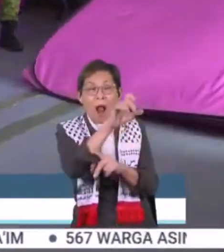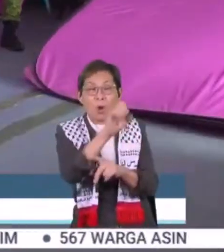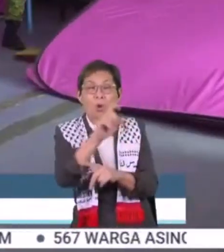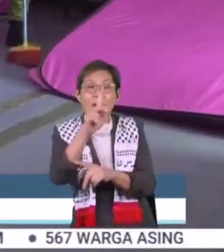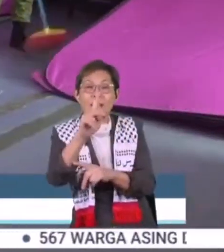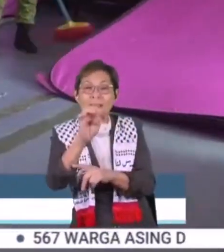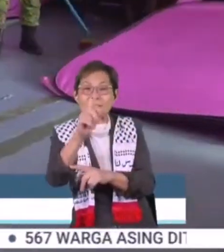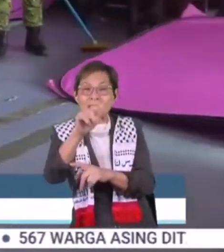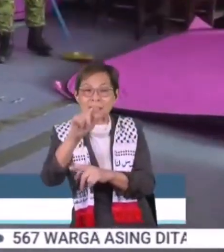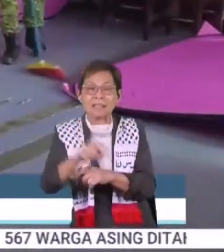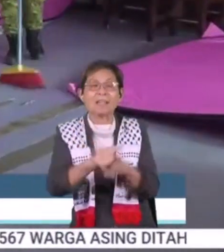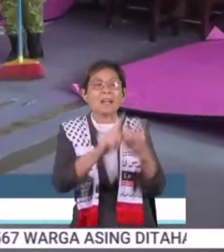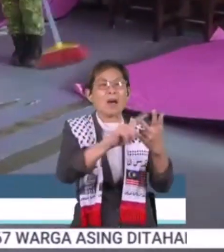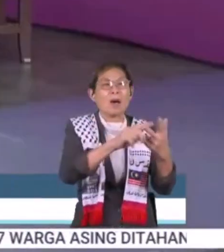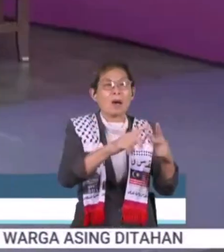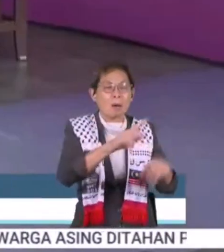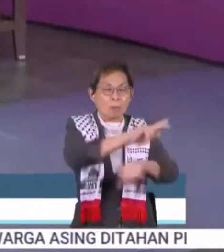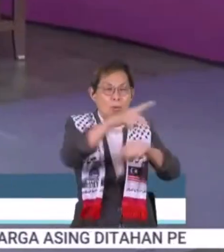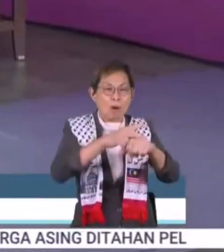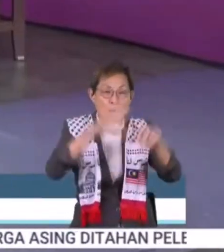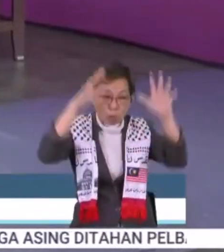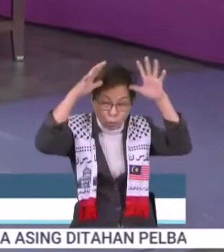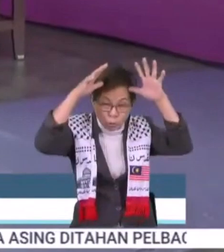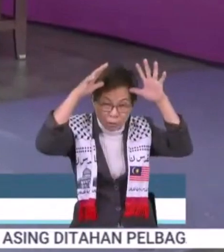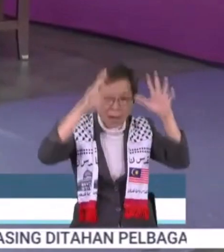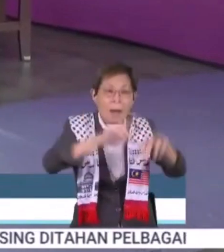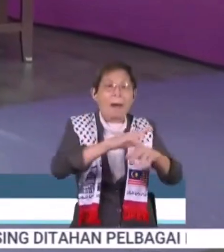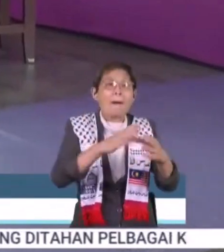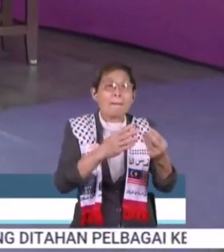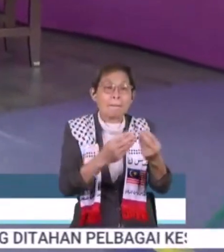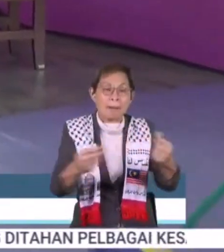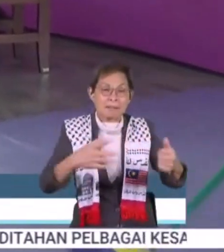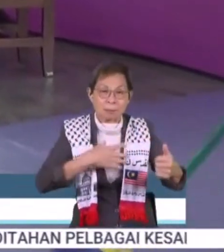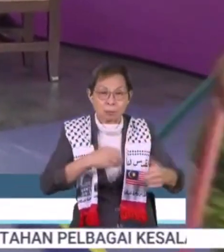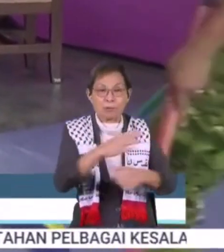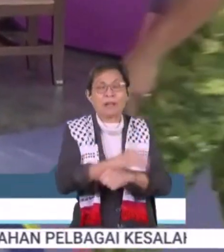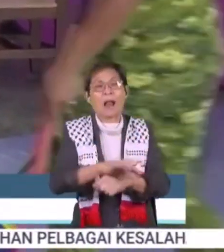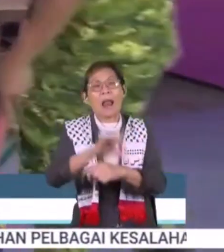ketitir tok fakir Pulau rusa pasir putih dan lapang